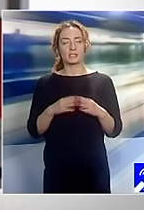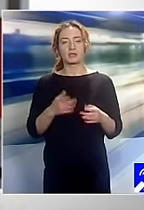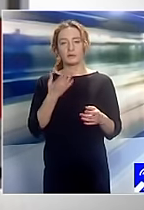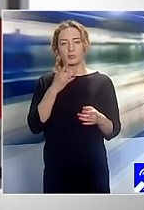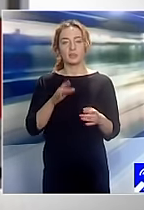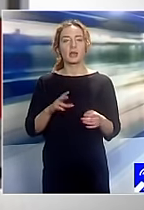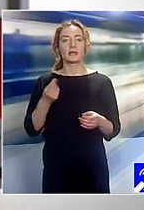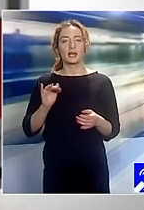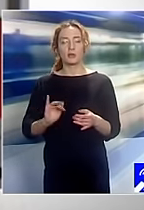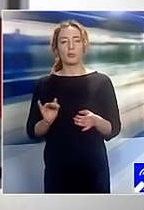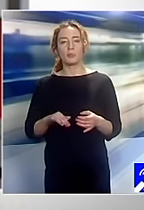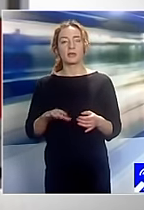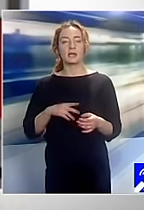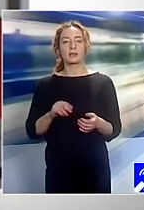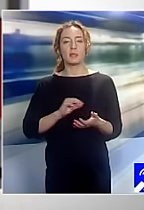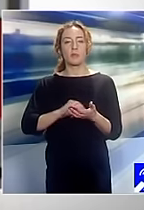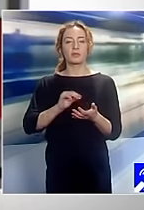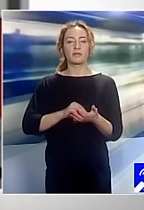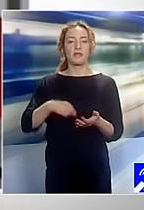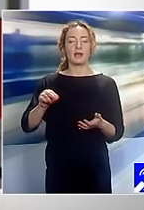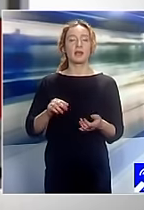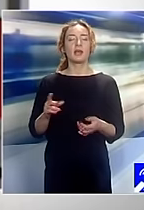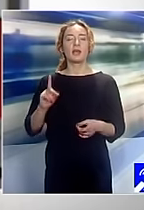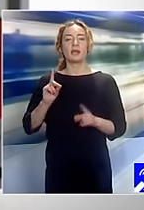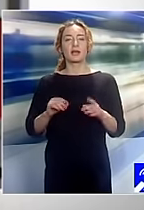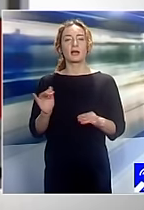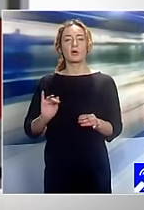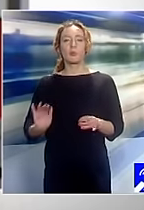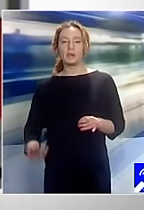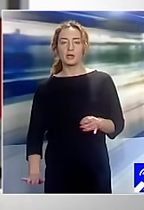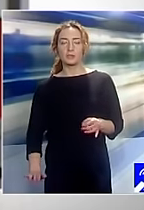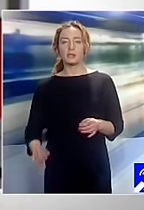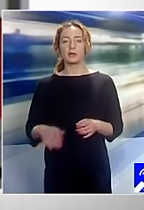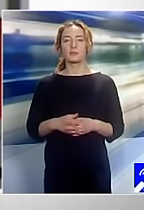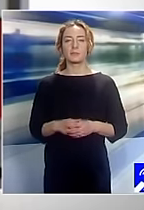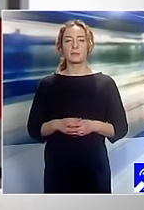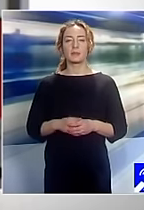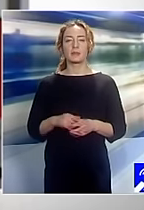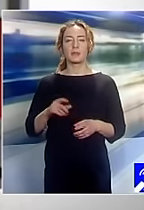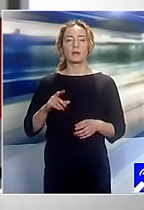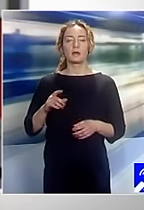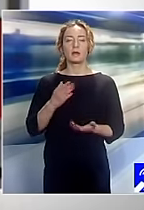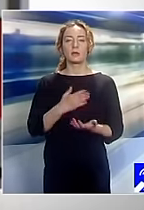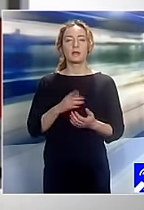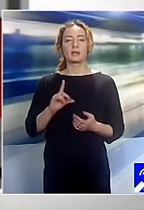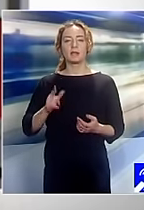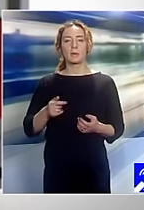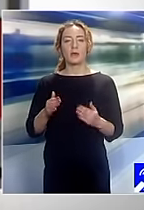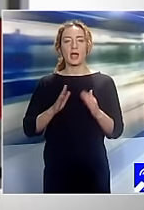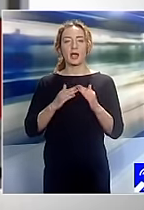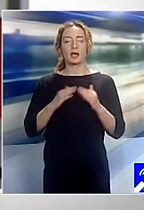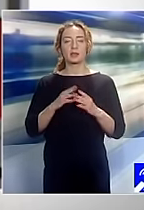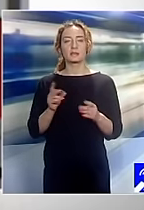primește motivare. Dacă este copil de vârstă preșcolară, cu atât mai mult să nu intre în colectivitate, unde și dorm acolo și mănâncă și stau de la ora 8 până la ora